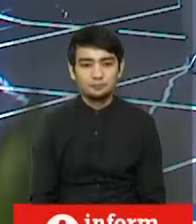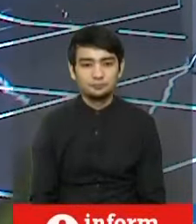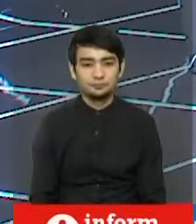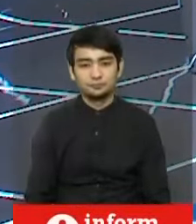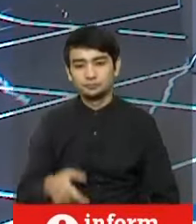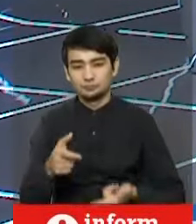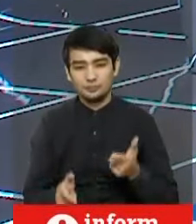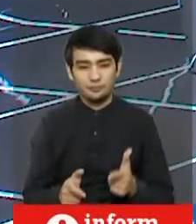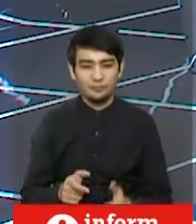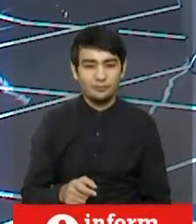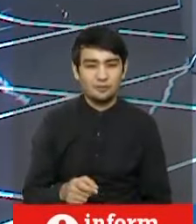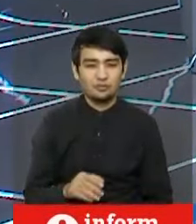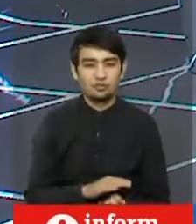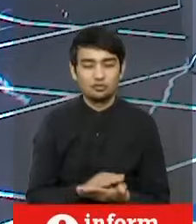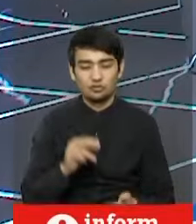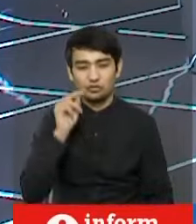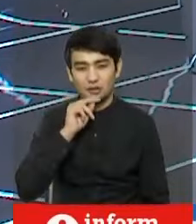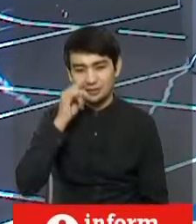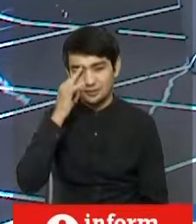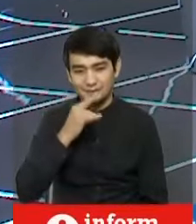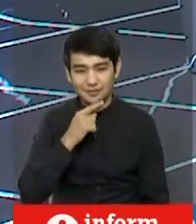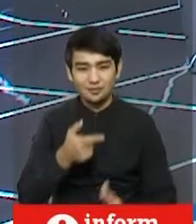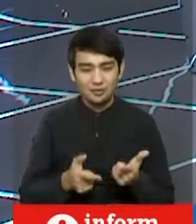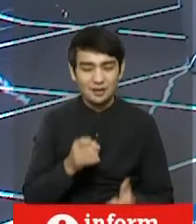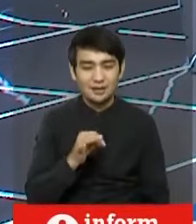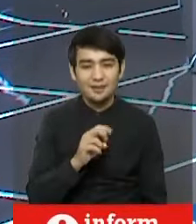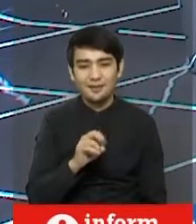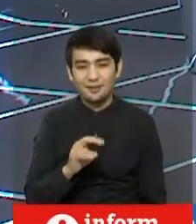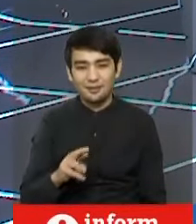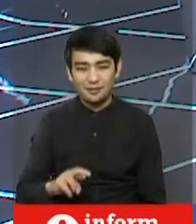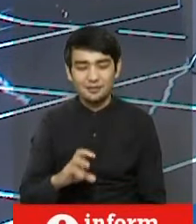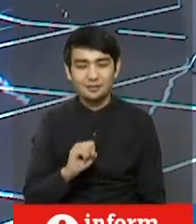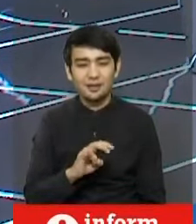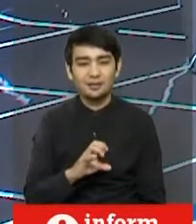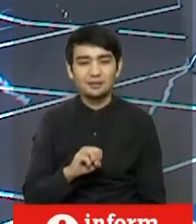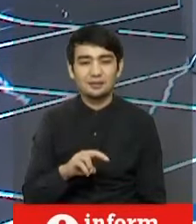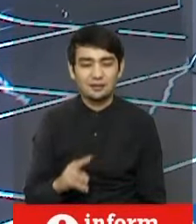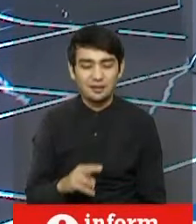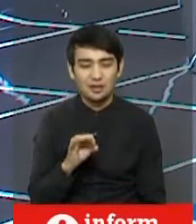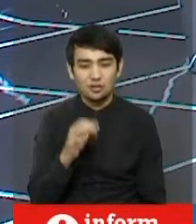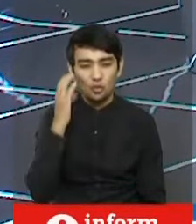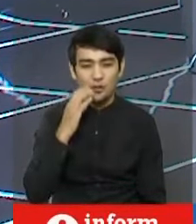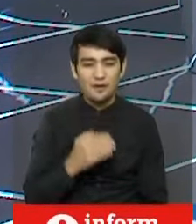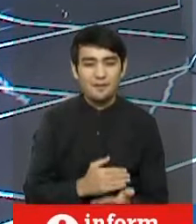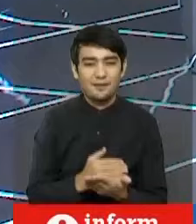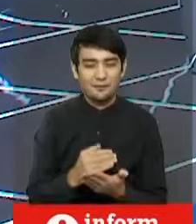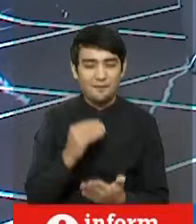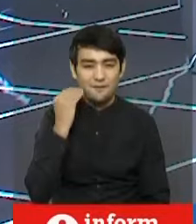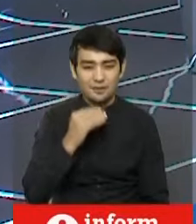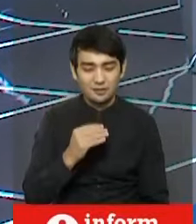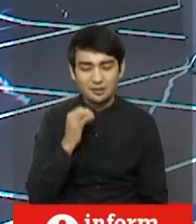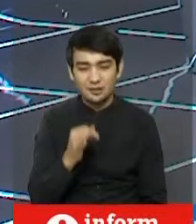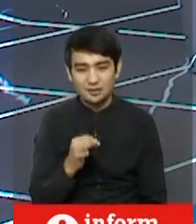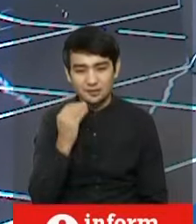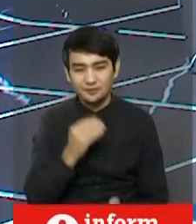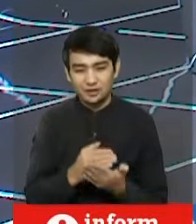настоящий натуральный казахский чай Чемпион Кения сасет это чёрный высококачественный гранулированный